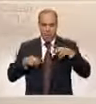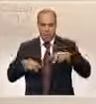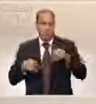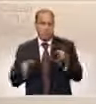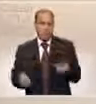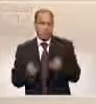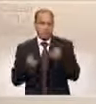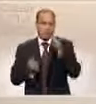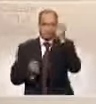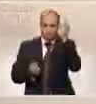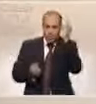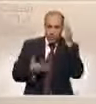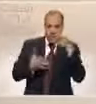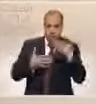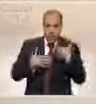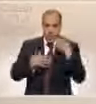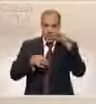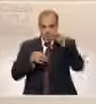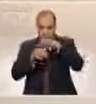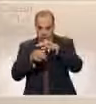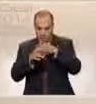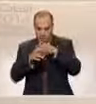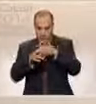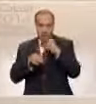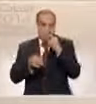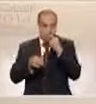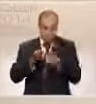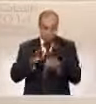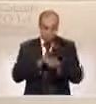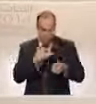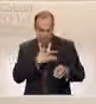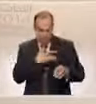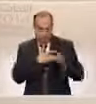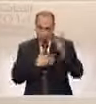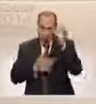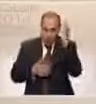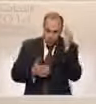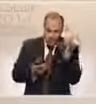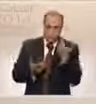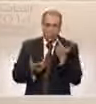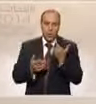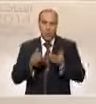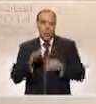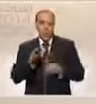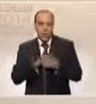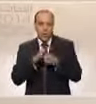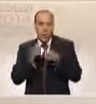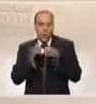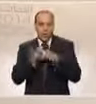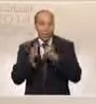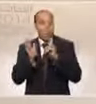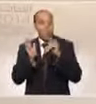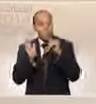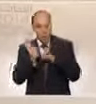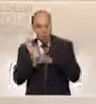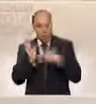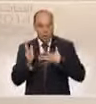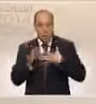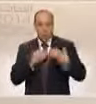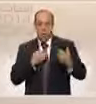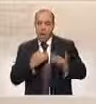وان اذا كانت رشحت من منطلق ايماني بتونس ومن منطلق تلبيه نداء الواجب ومحبتي